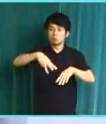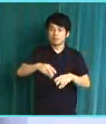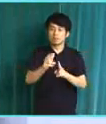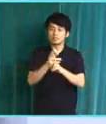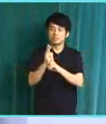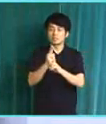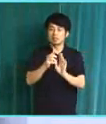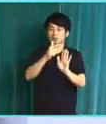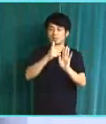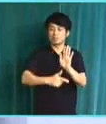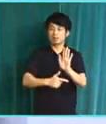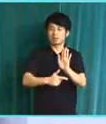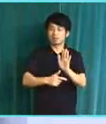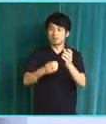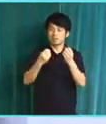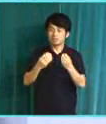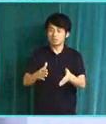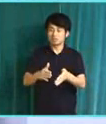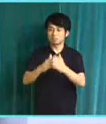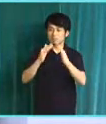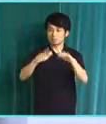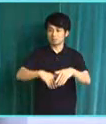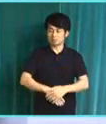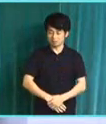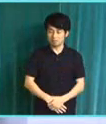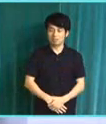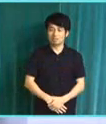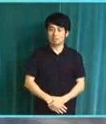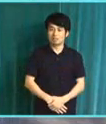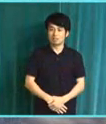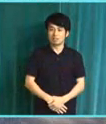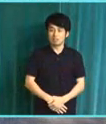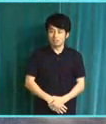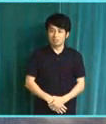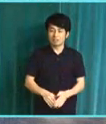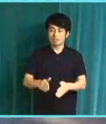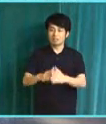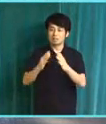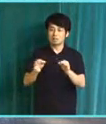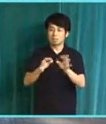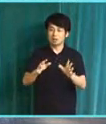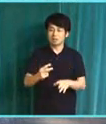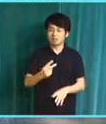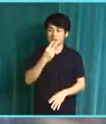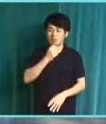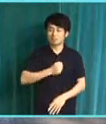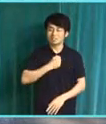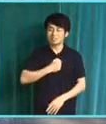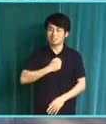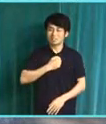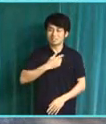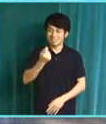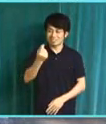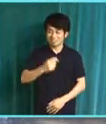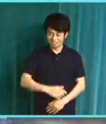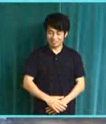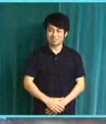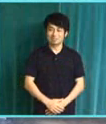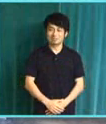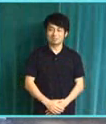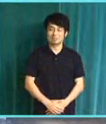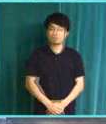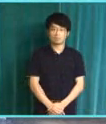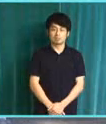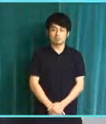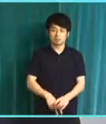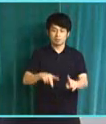忍者というものをテーマにした施設に生まれ変わりました。 はい、まだ新しい香りがしますもんね。 そうですね。 はい、